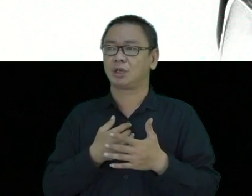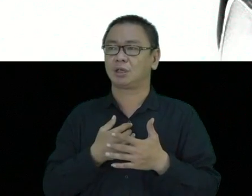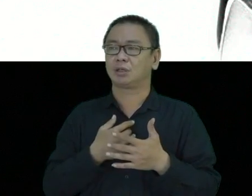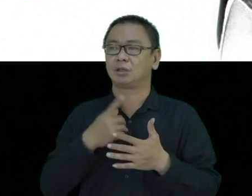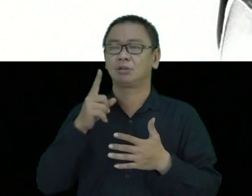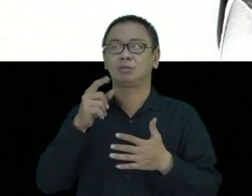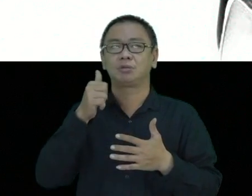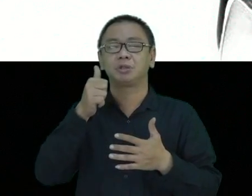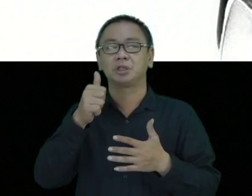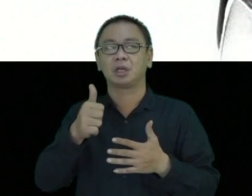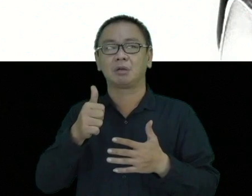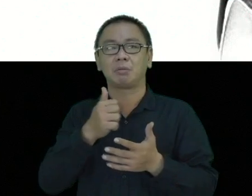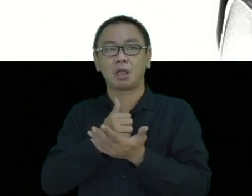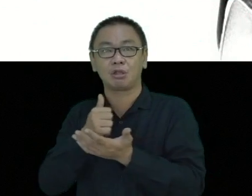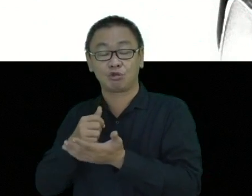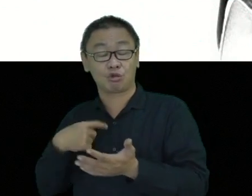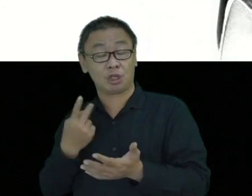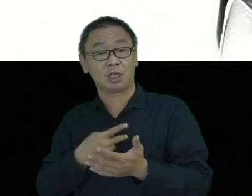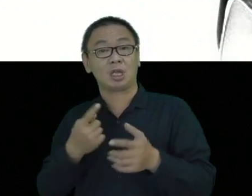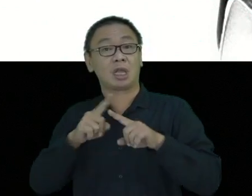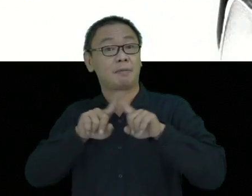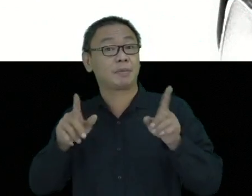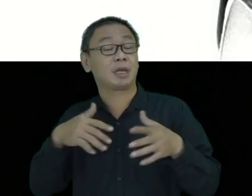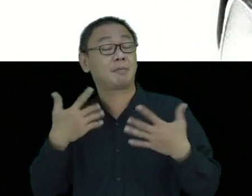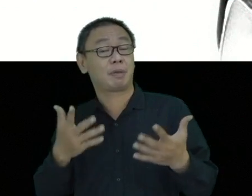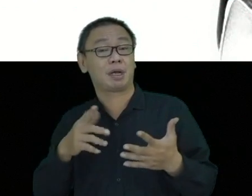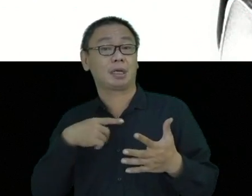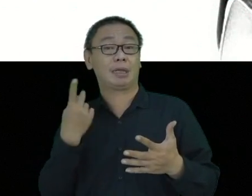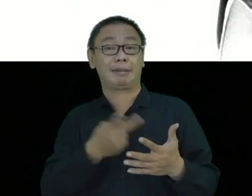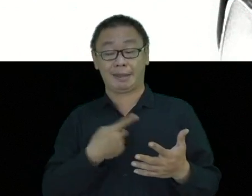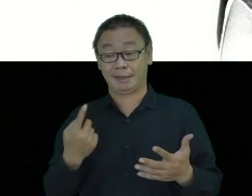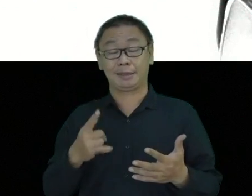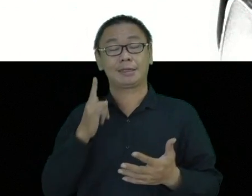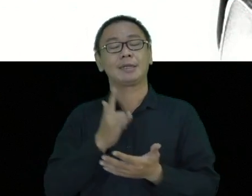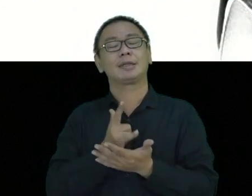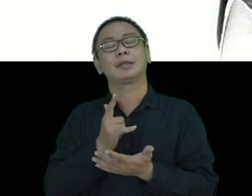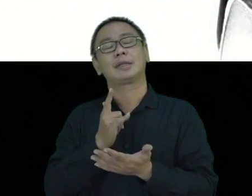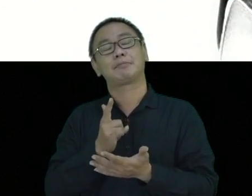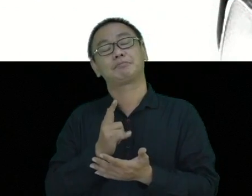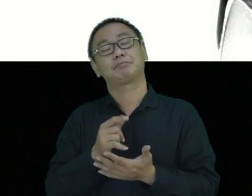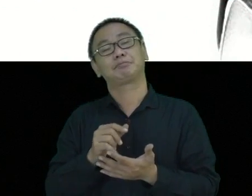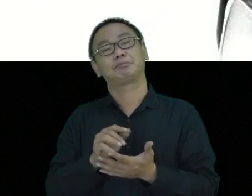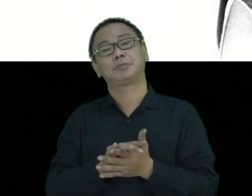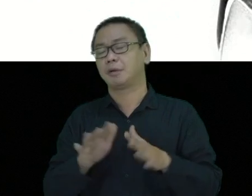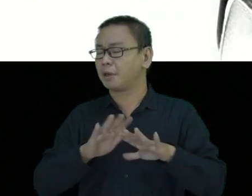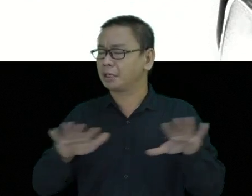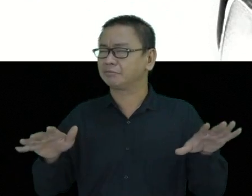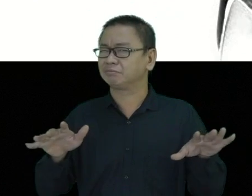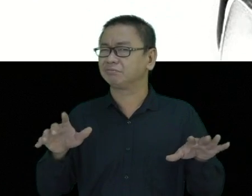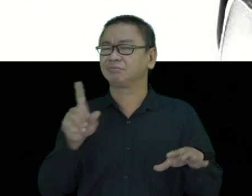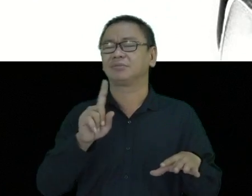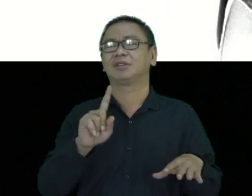kita, tapi apakah kita tetap damai? Tidak. Kadang-kadang orang punya semuanya untuk